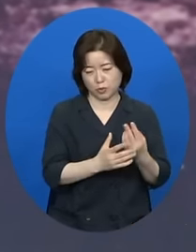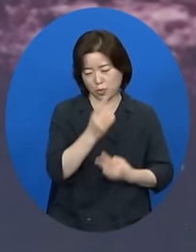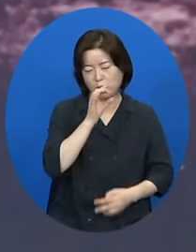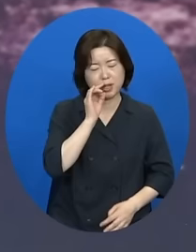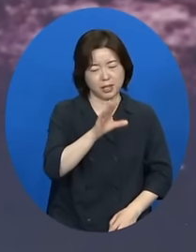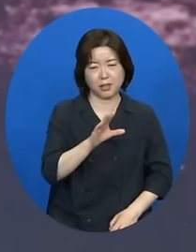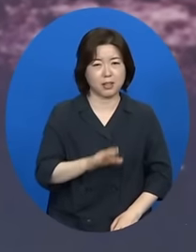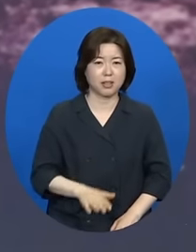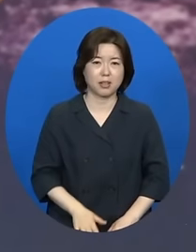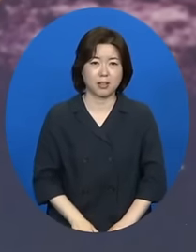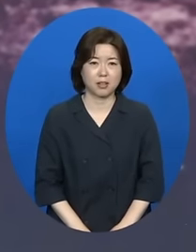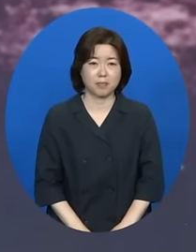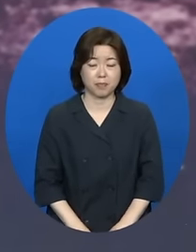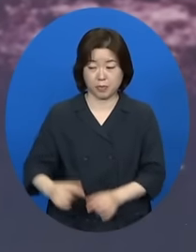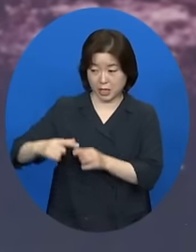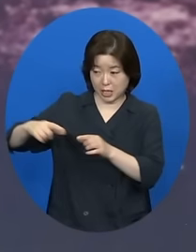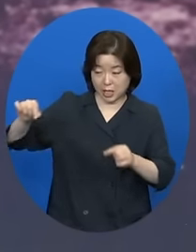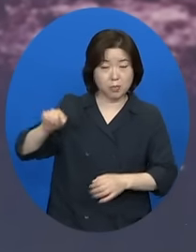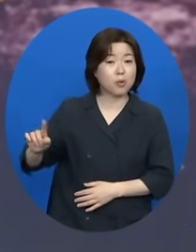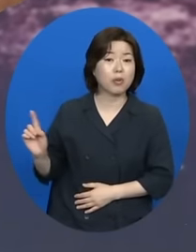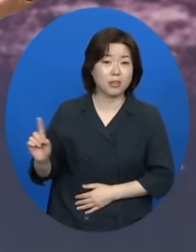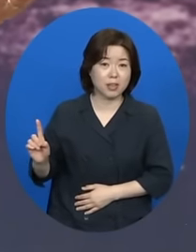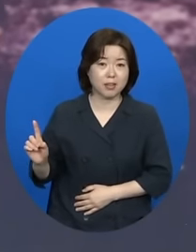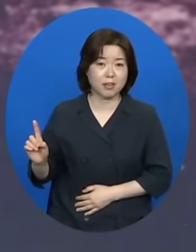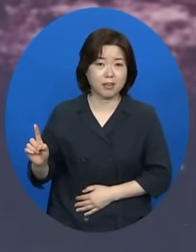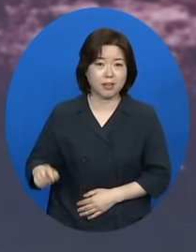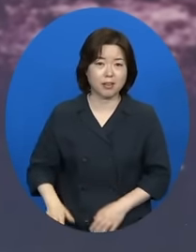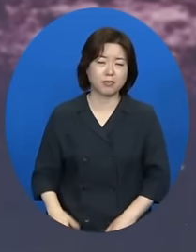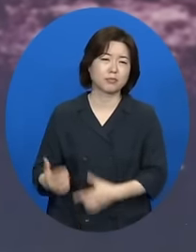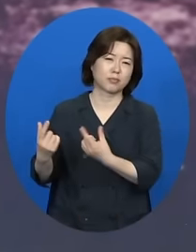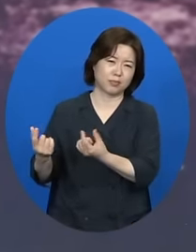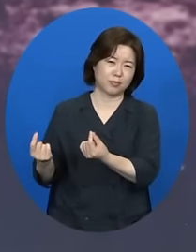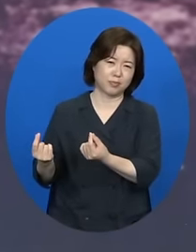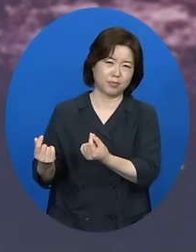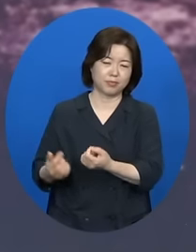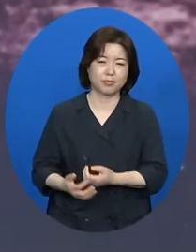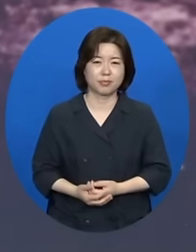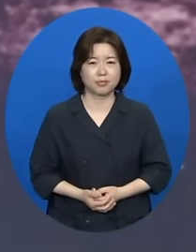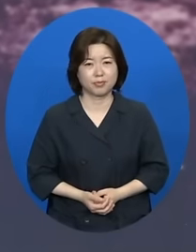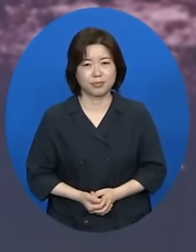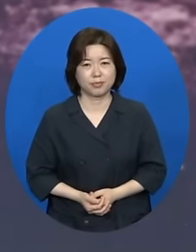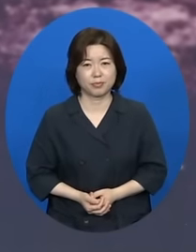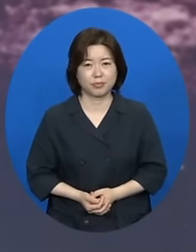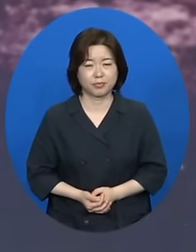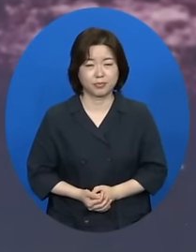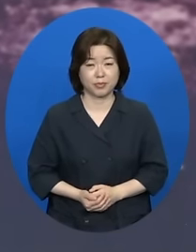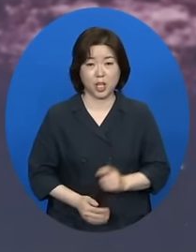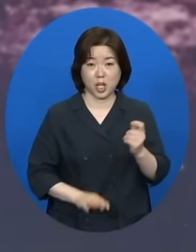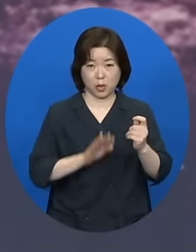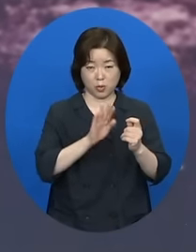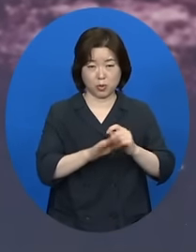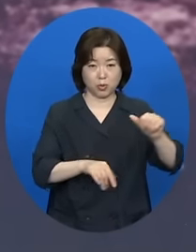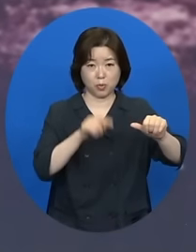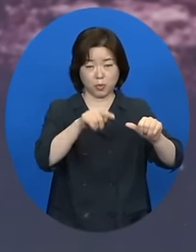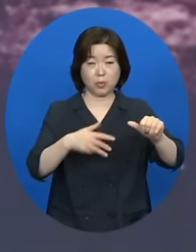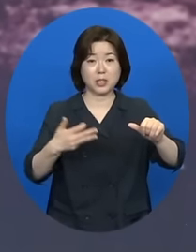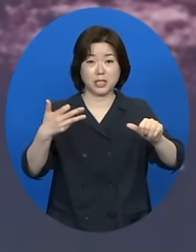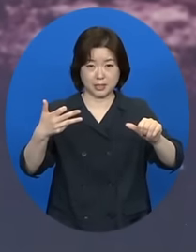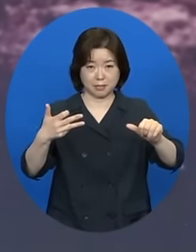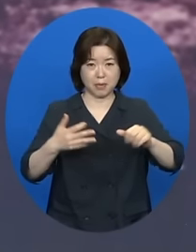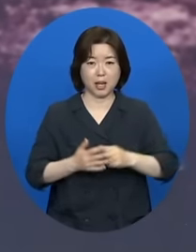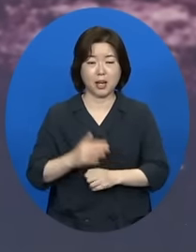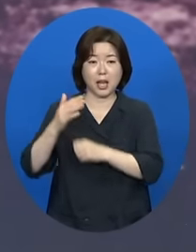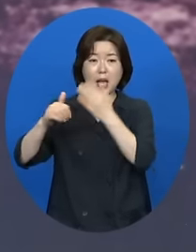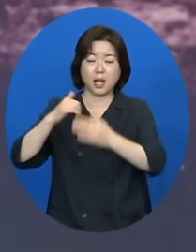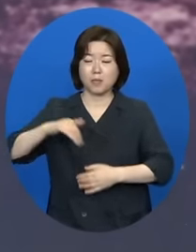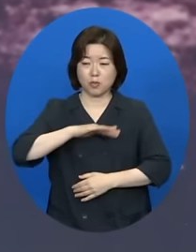없어요. 일본은 어떻습니까? 마찬가지예요. 고린도 후서 5장 18절에 하나님이